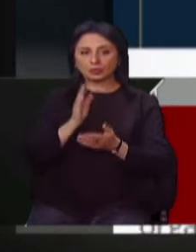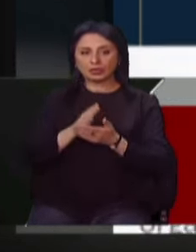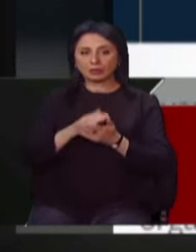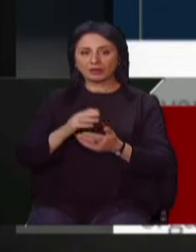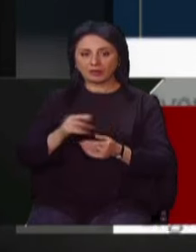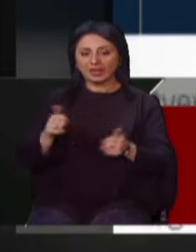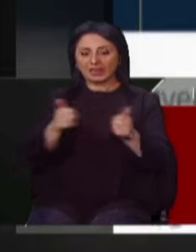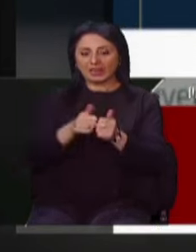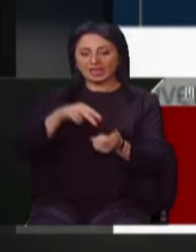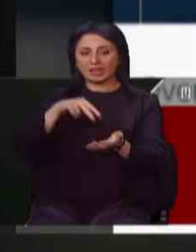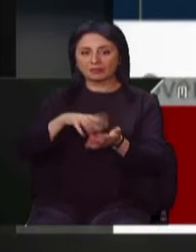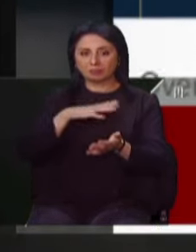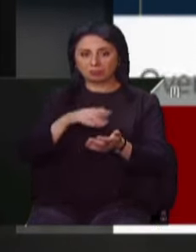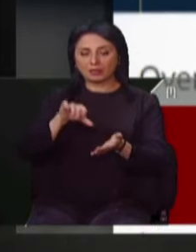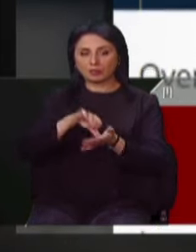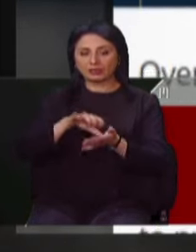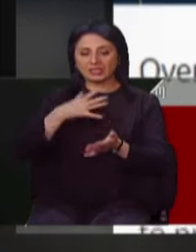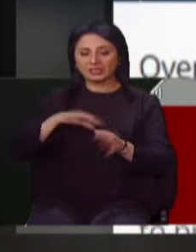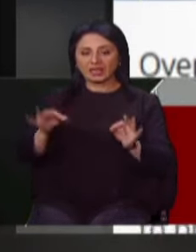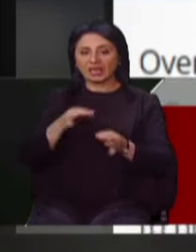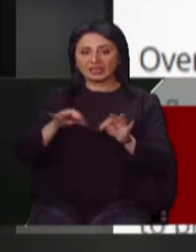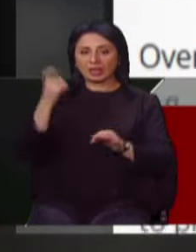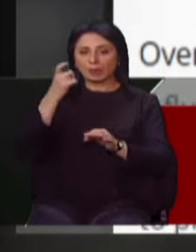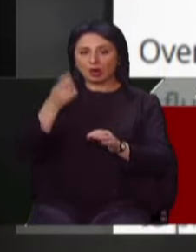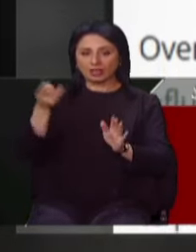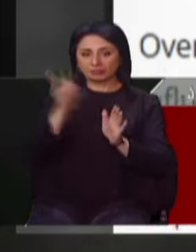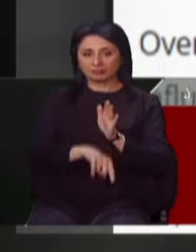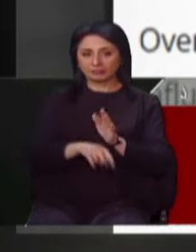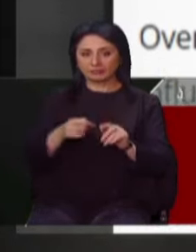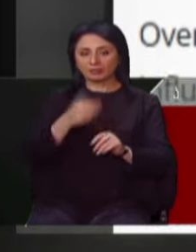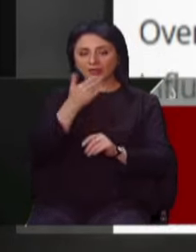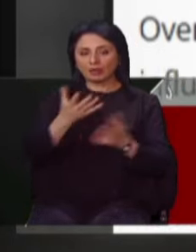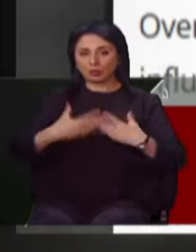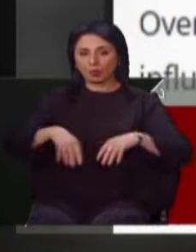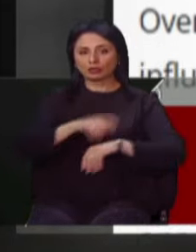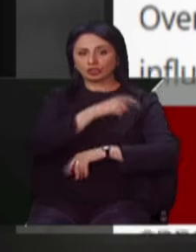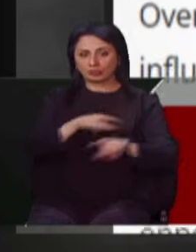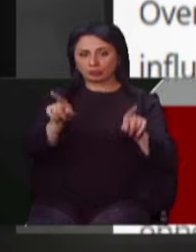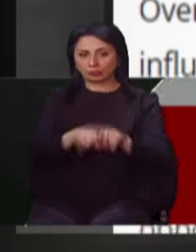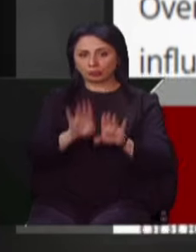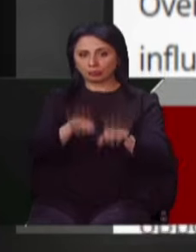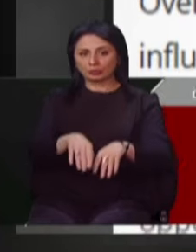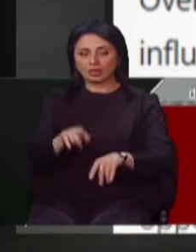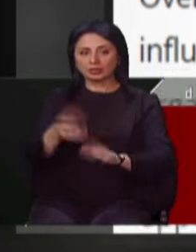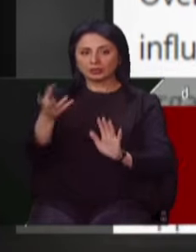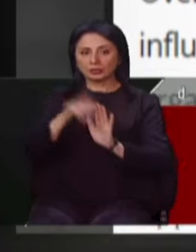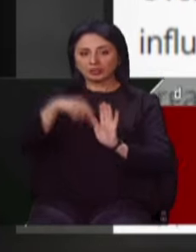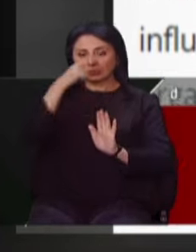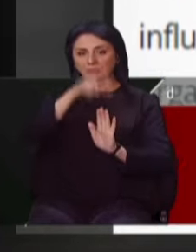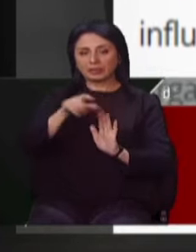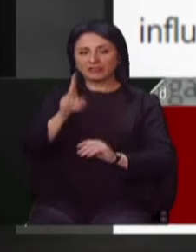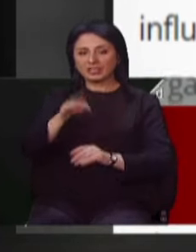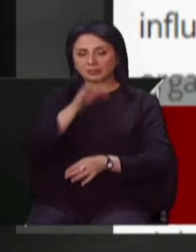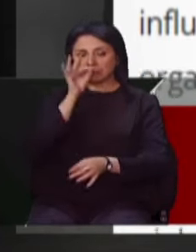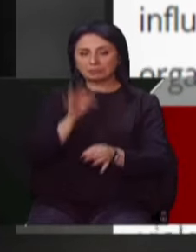პასუხისმგებელიან თანამონაწილეები არიან საქართველოში დემოკრატიის შელახვაზე, ასევე მათი ოჯახის წევრების მიმართ. ეს მოიცავს პირებს,